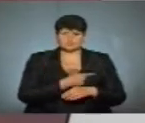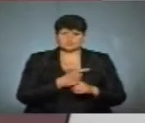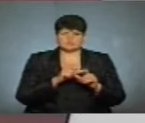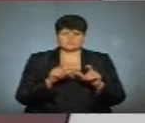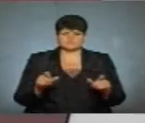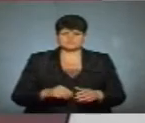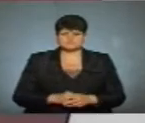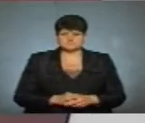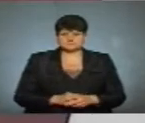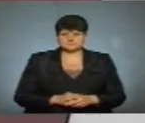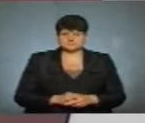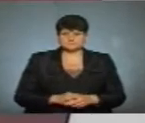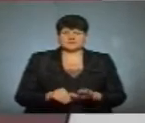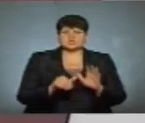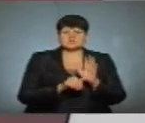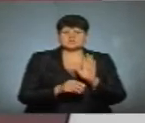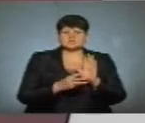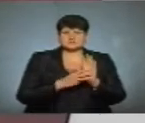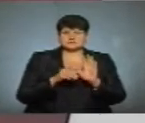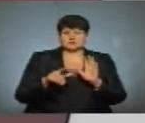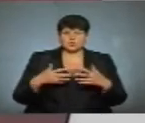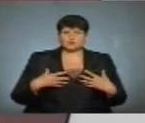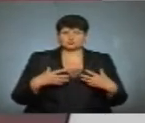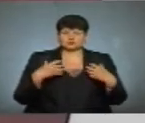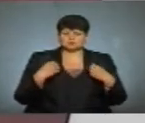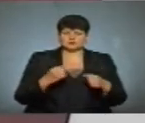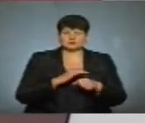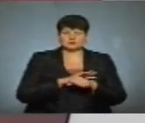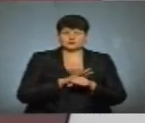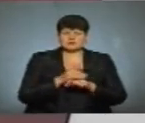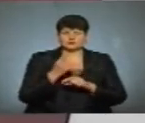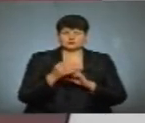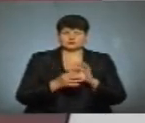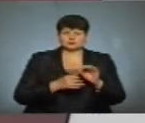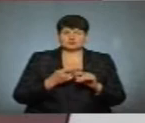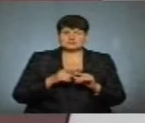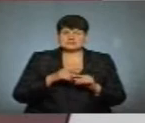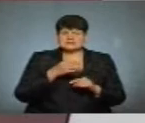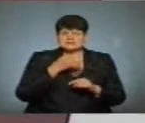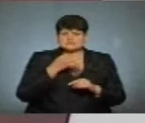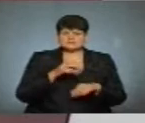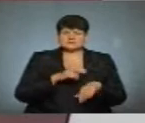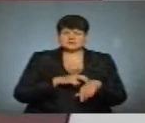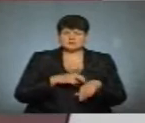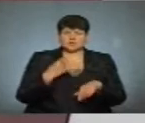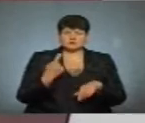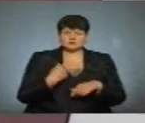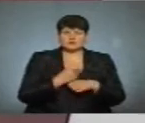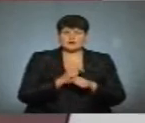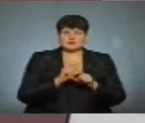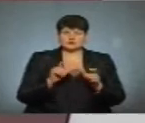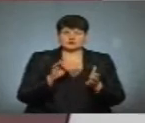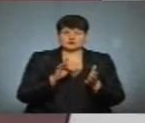лікарні. 68 осіб одужали від COVID-19 за добу. Про це повідомив епідеміолог обласного лабораторного